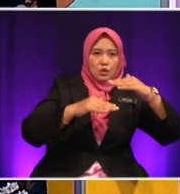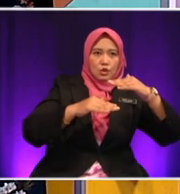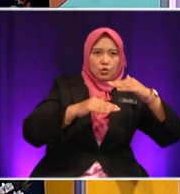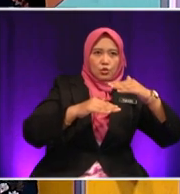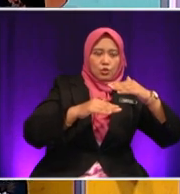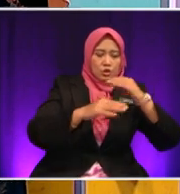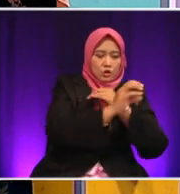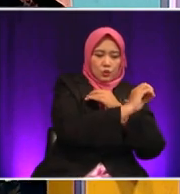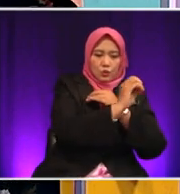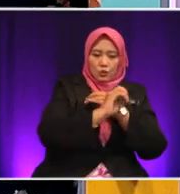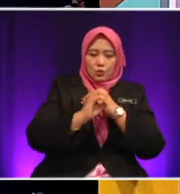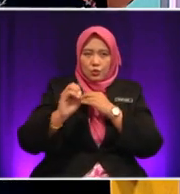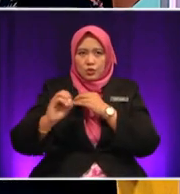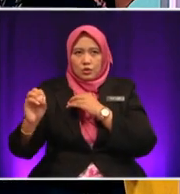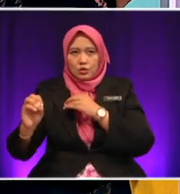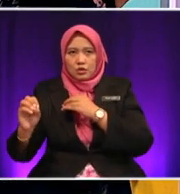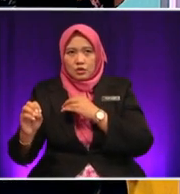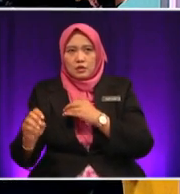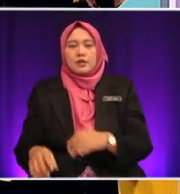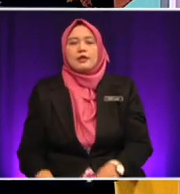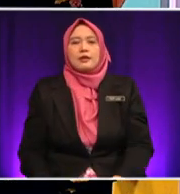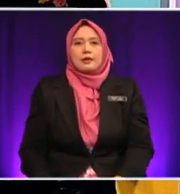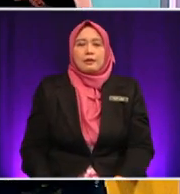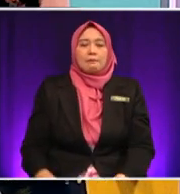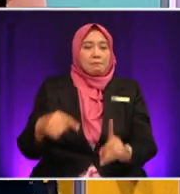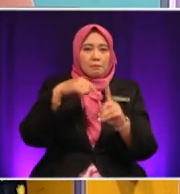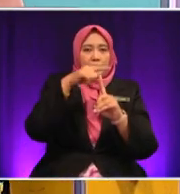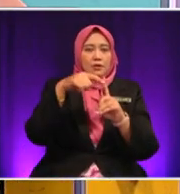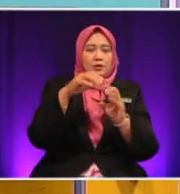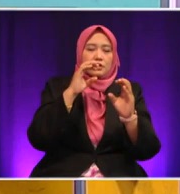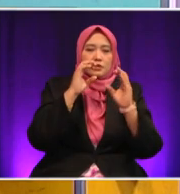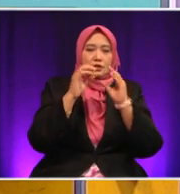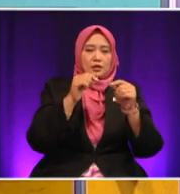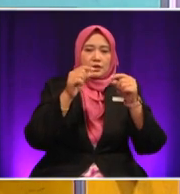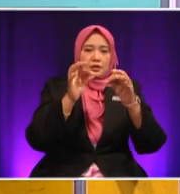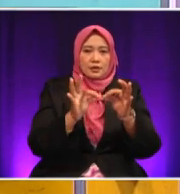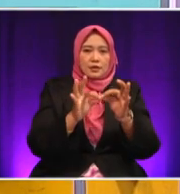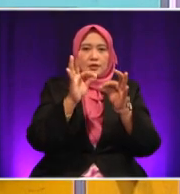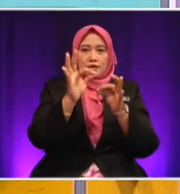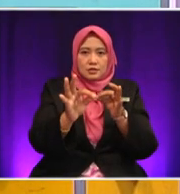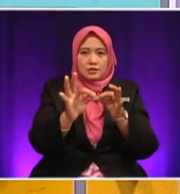dulu kemudian pilih kita ganjakan daripada